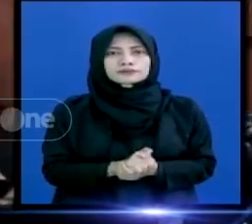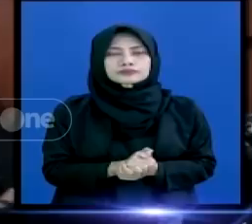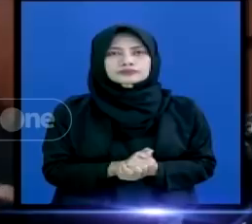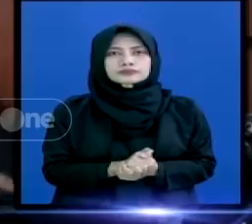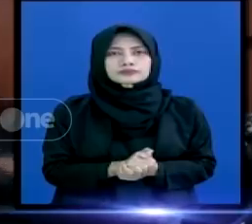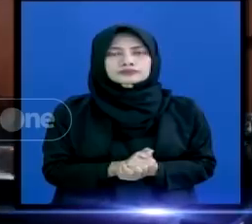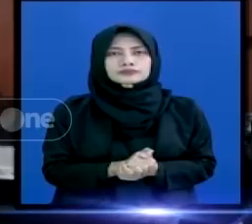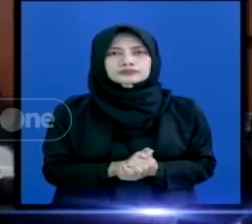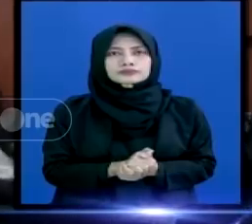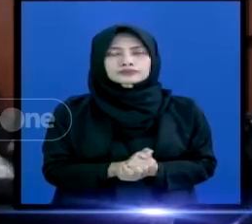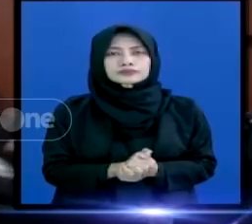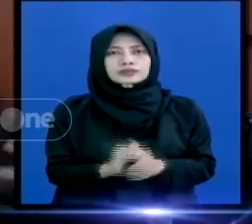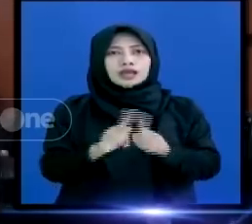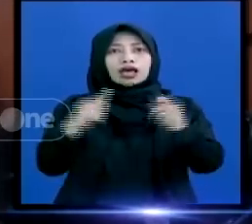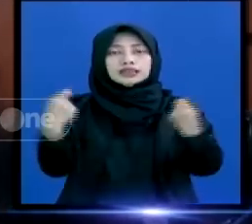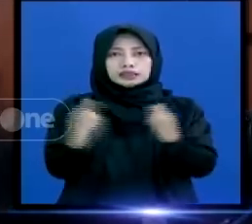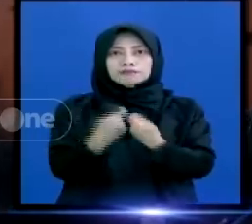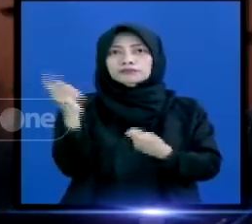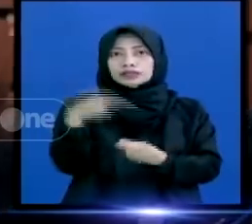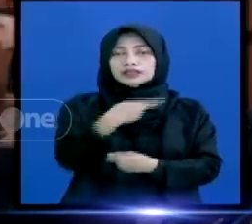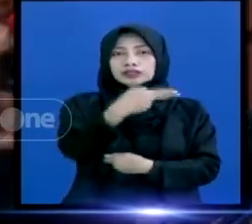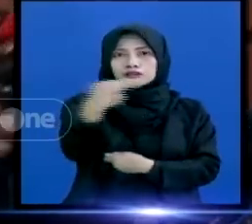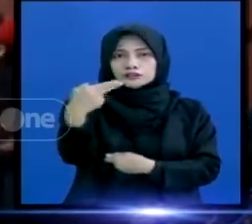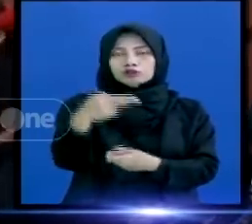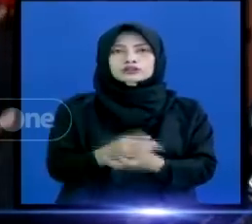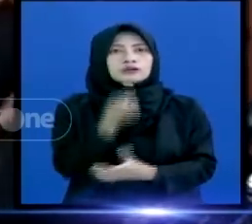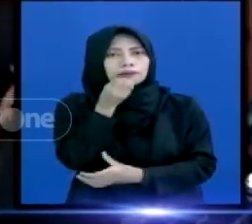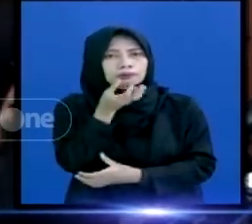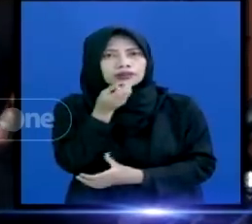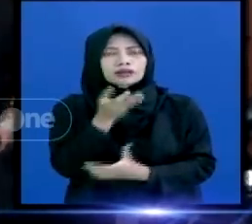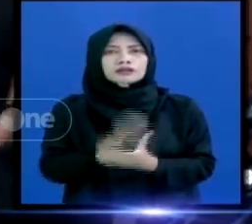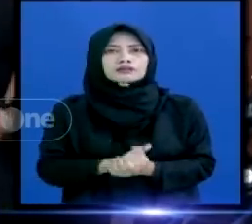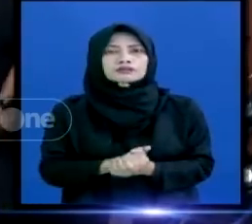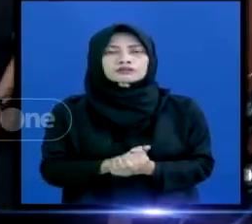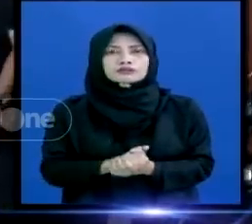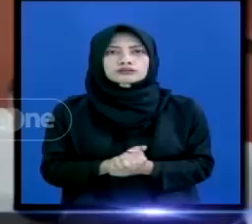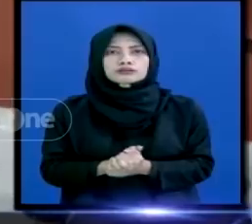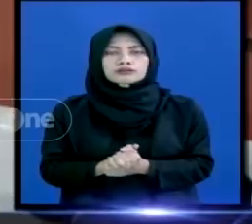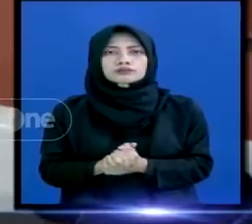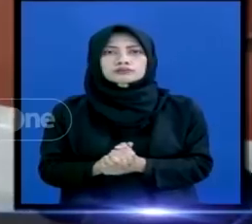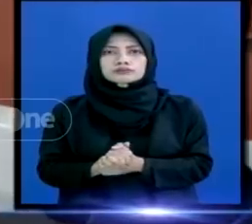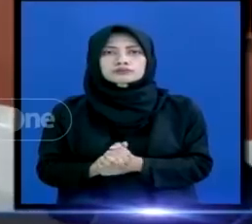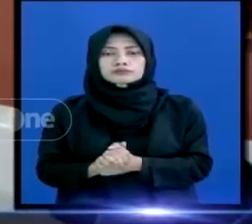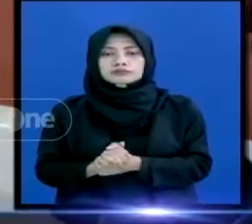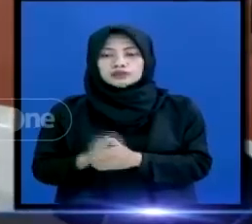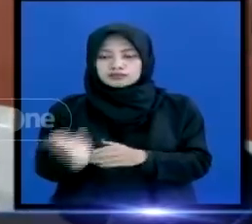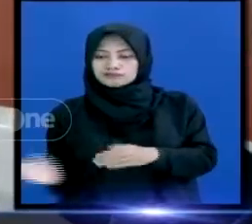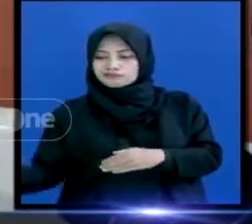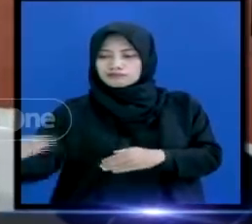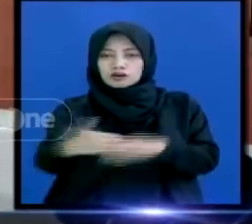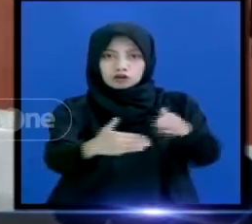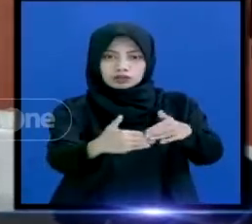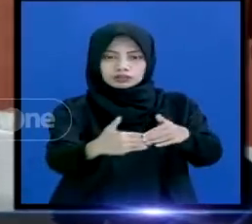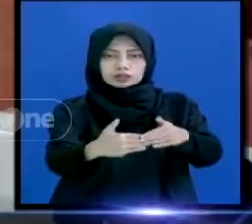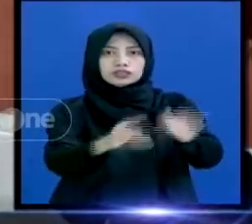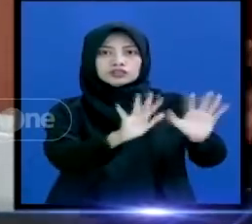tim Asia Talent Cup dari Indonesia, Charlie, kecelakaan terjadi setelah Afridza melewati tikungan ke-9 menuju